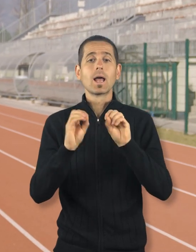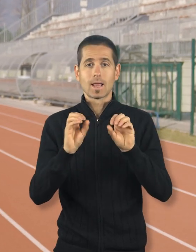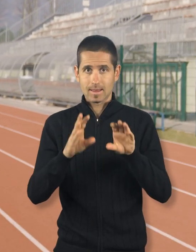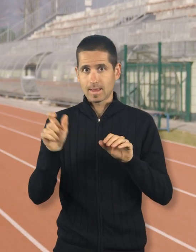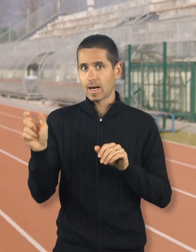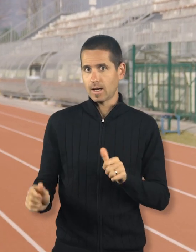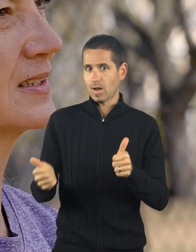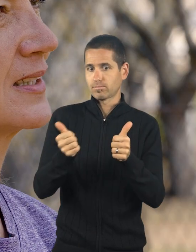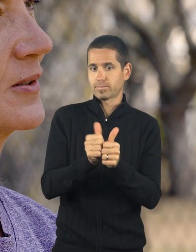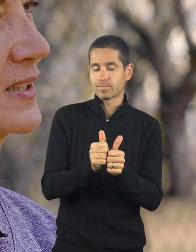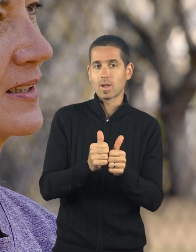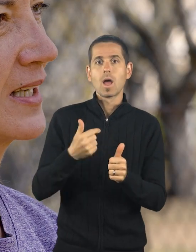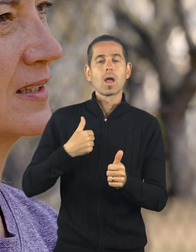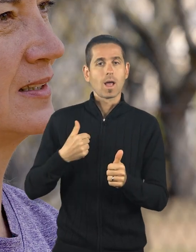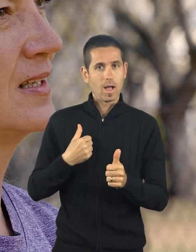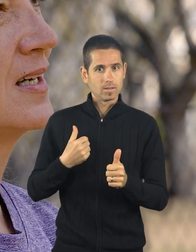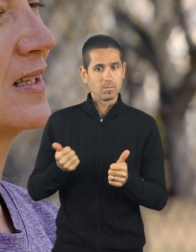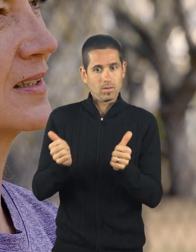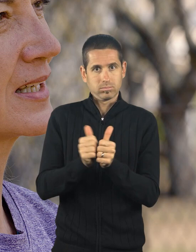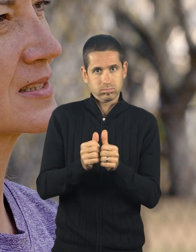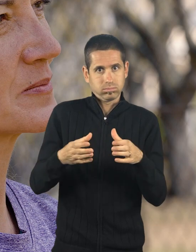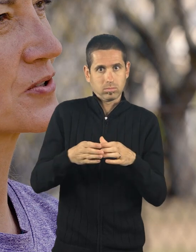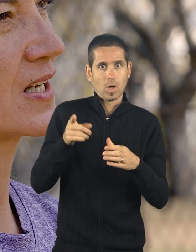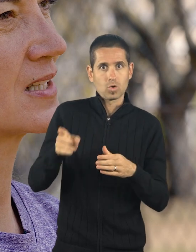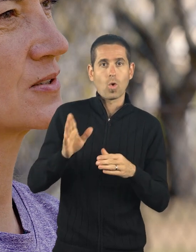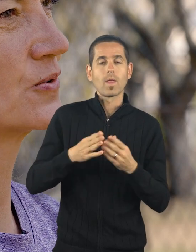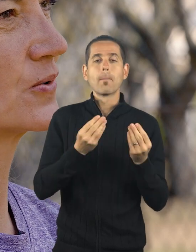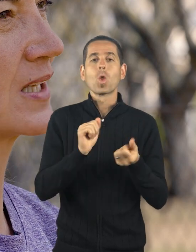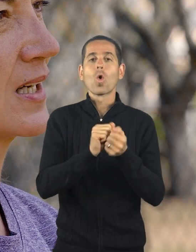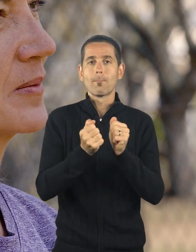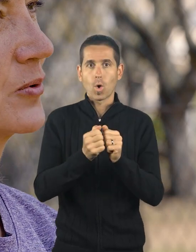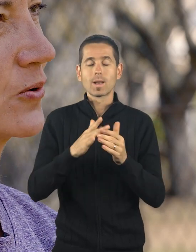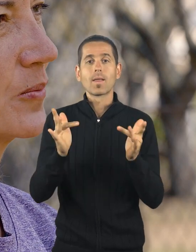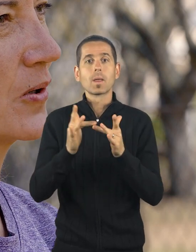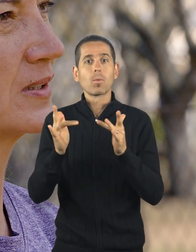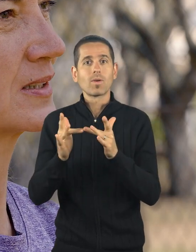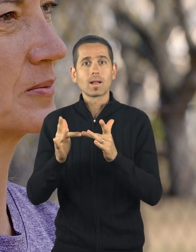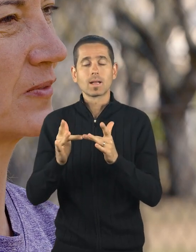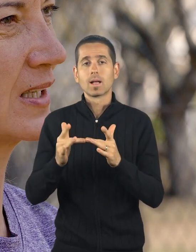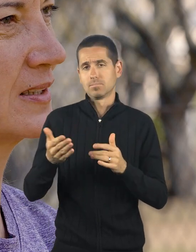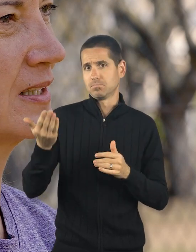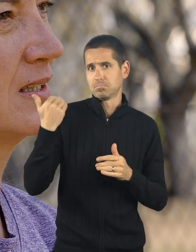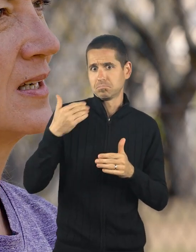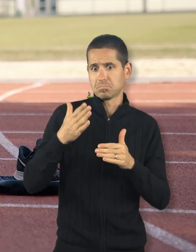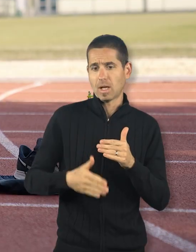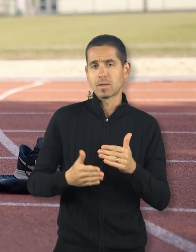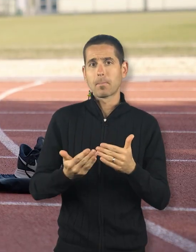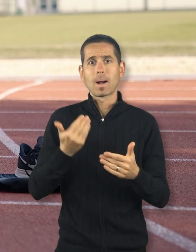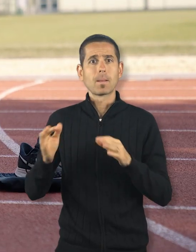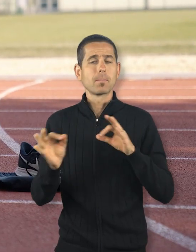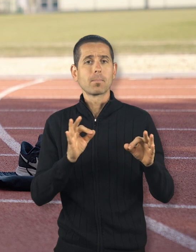Na njenih treningih je trener. Jaz sem šla z njo na mnogoboj, na tekmovanje.